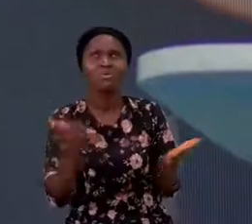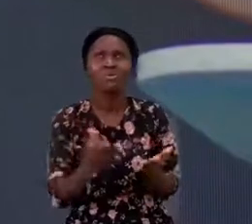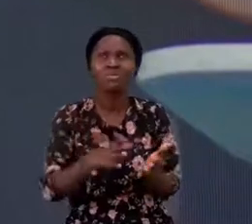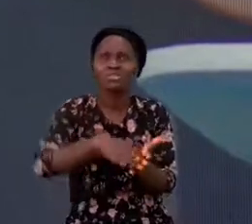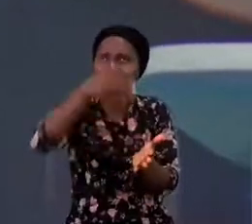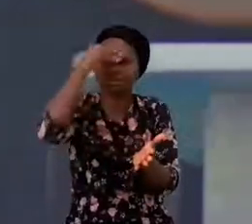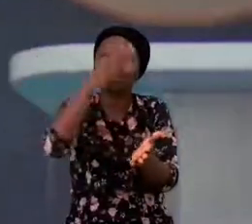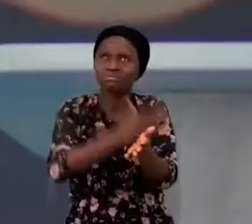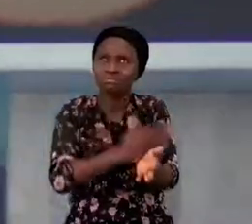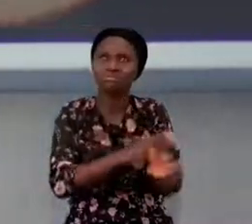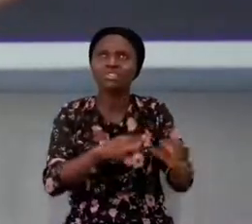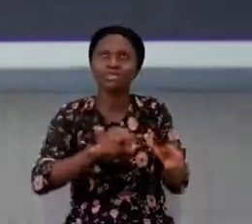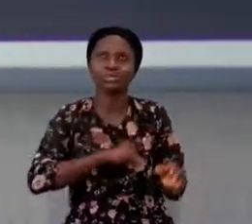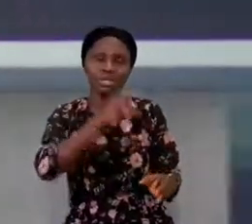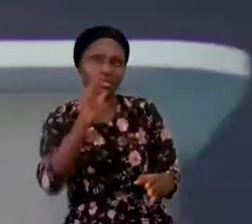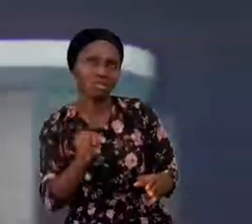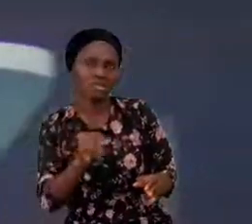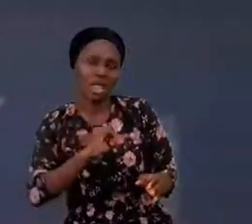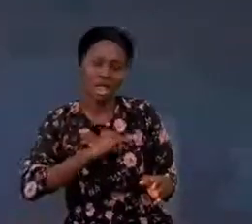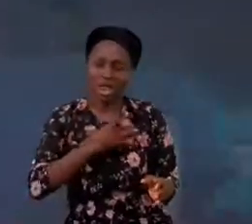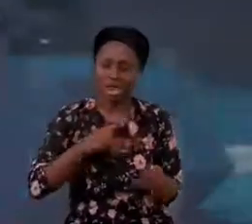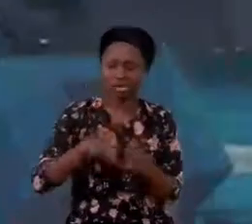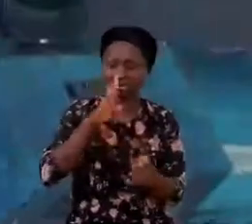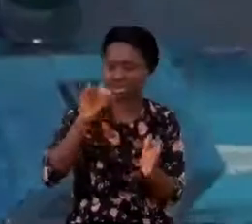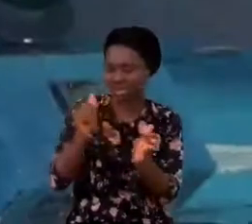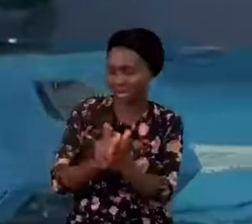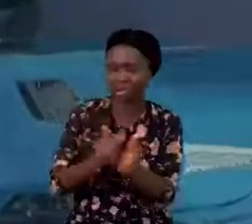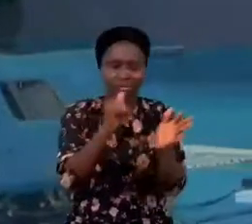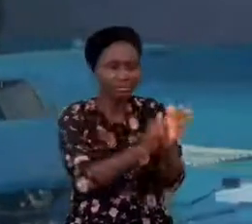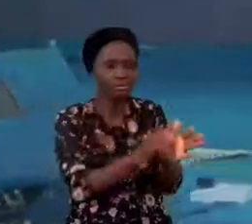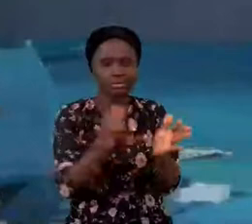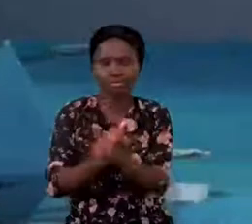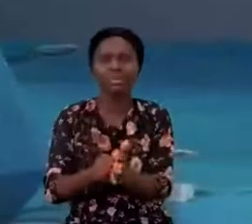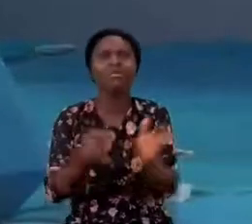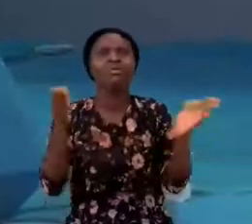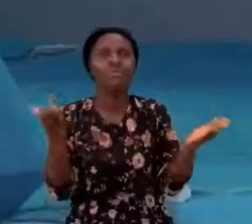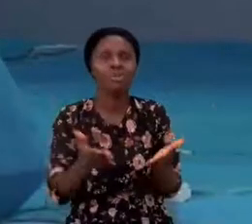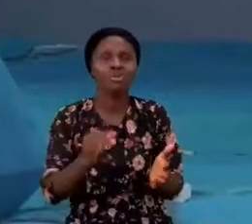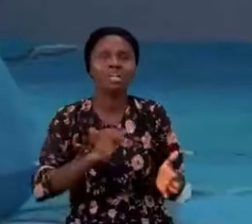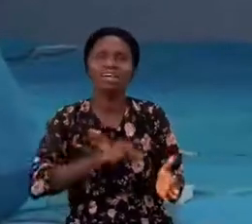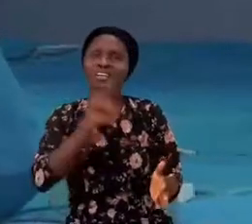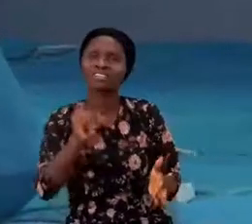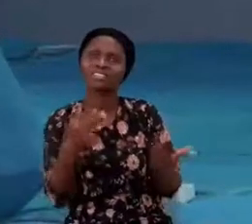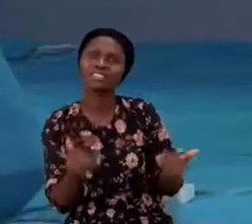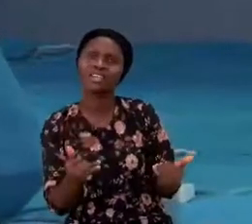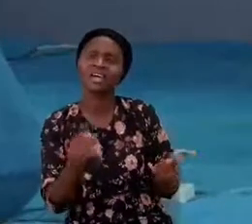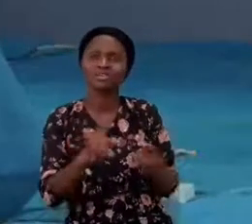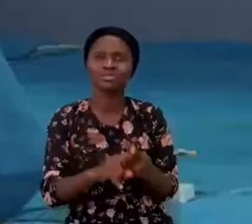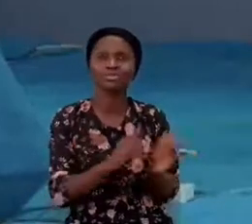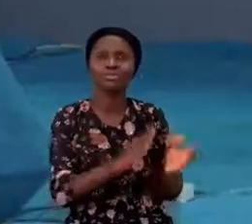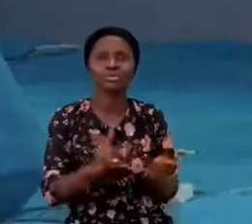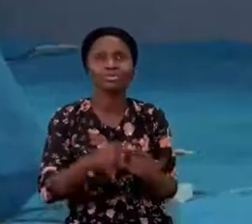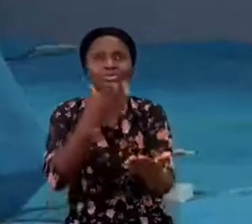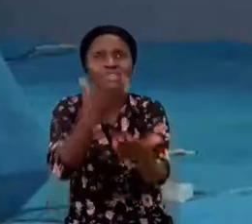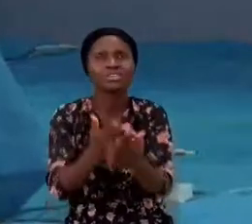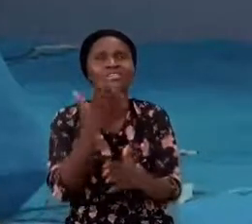besoin pour me préparer pour arriver là-bas? Nous nous préparons à l'avance Vous voyez, il y a des gens,